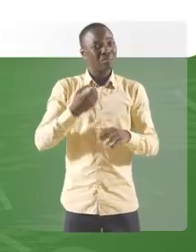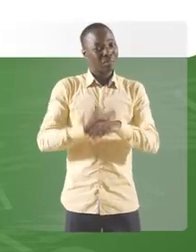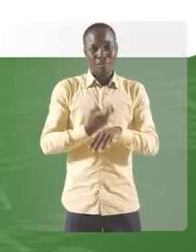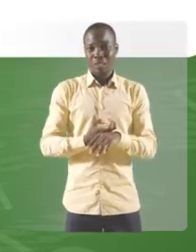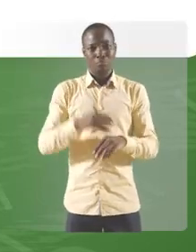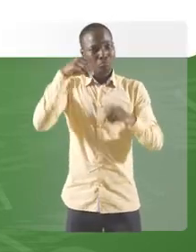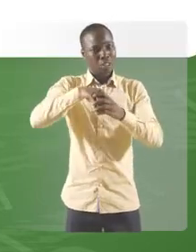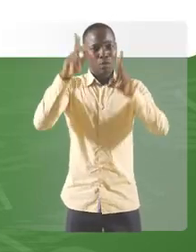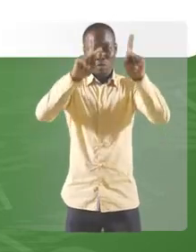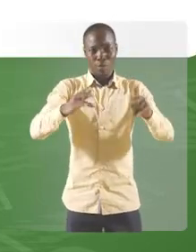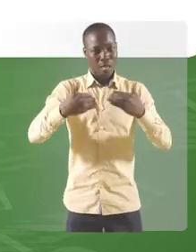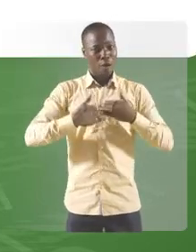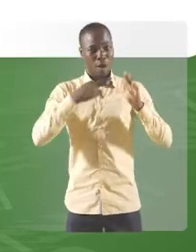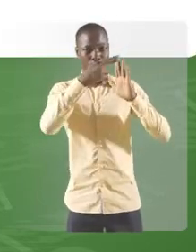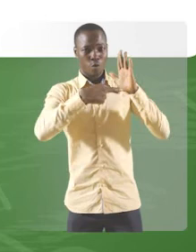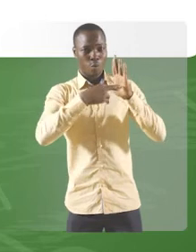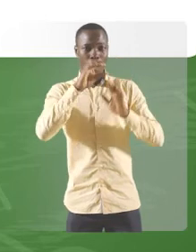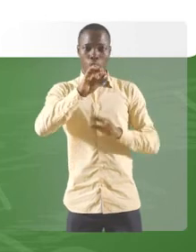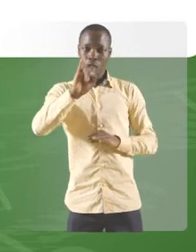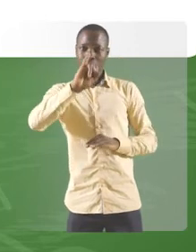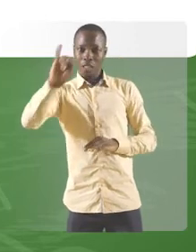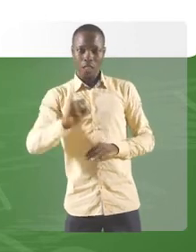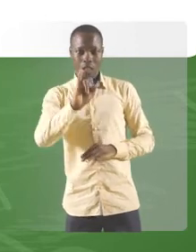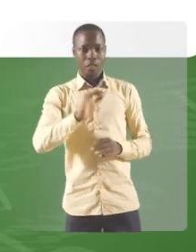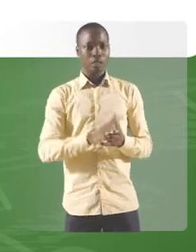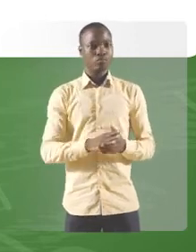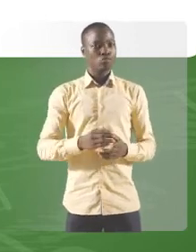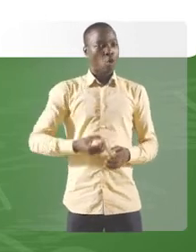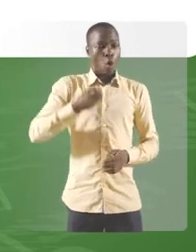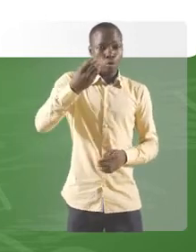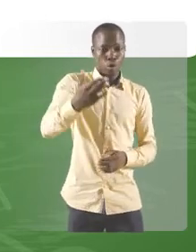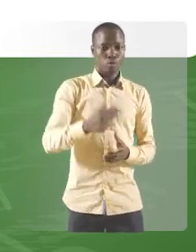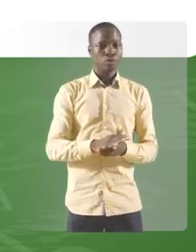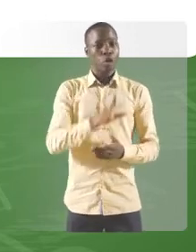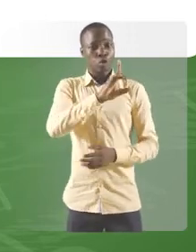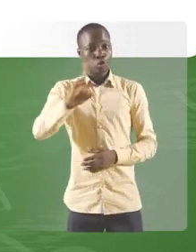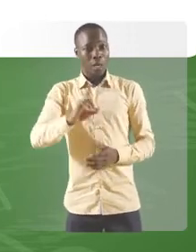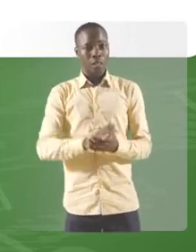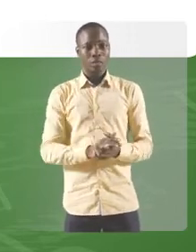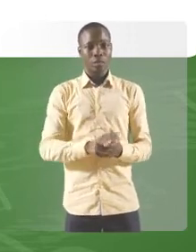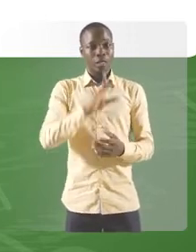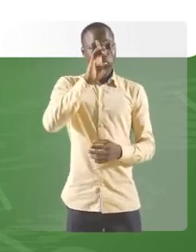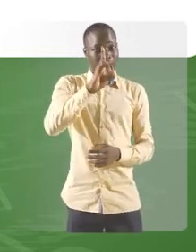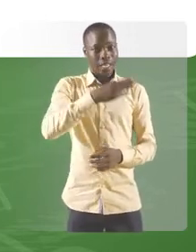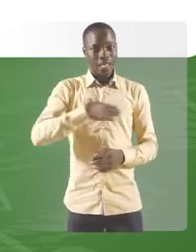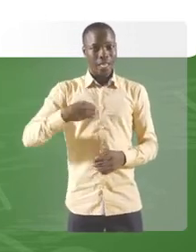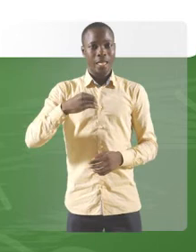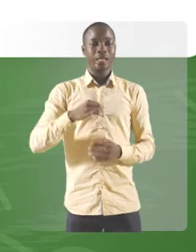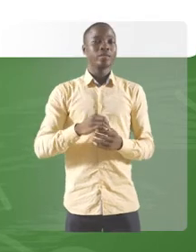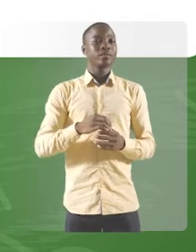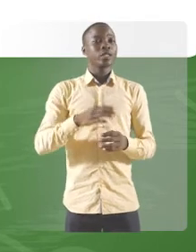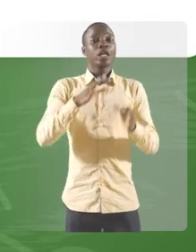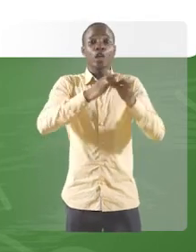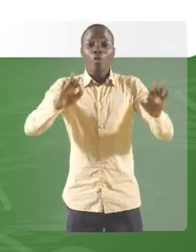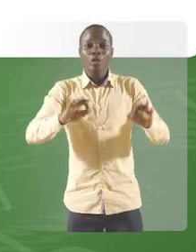Dans le plan muni d'un repère OIJ, on donne les droites D